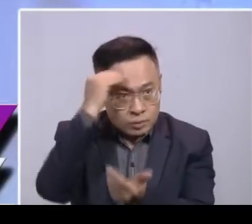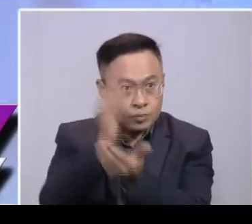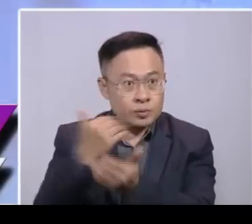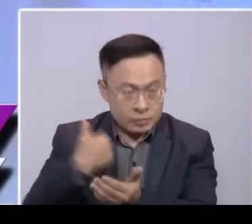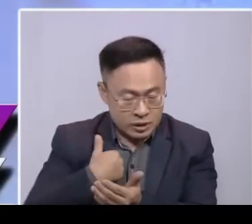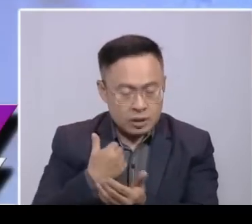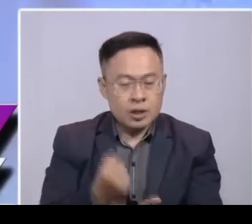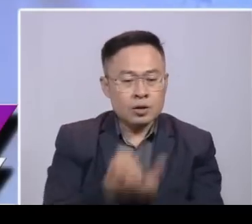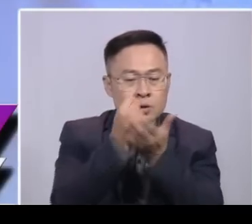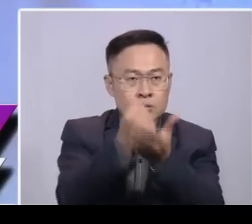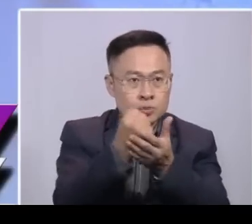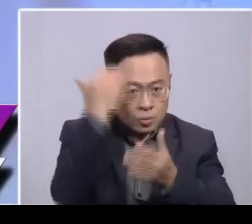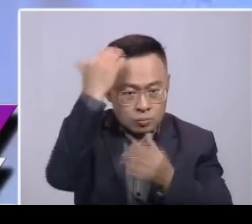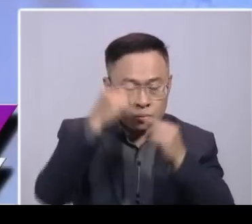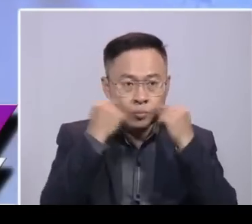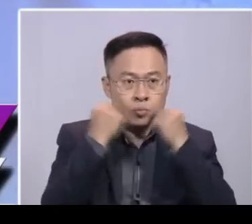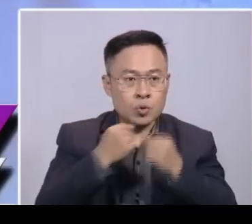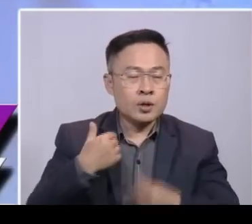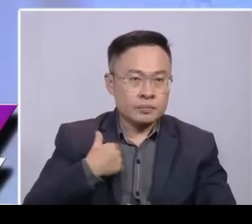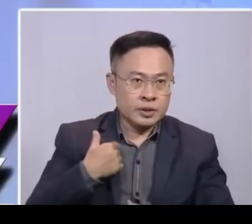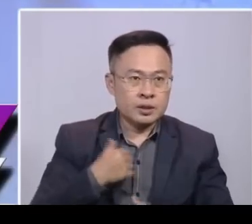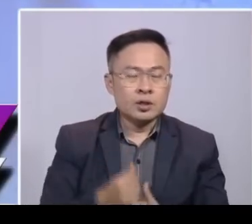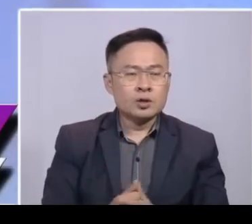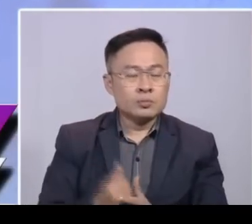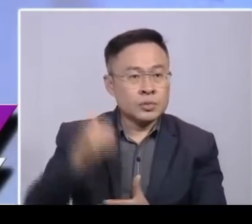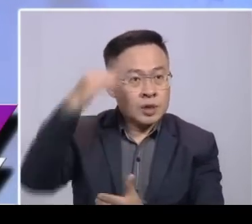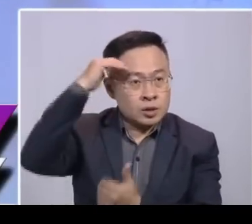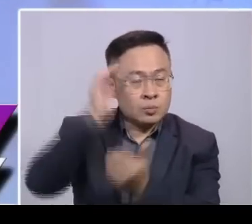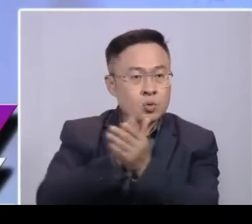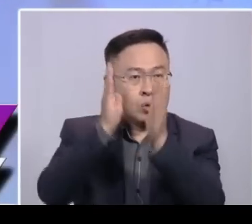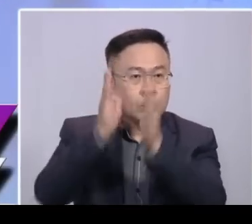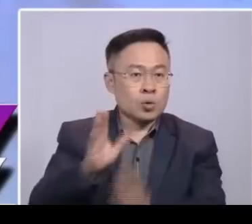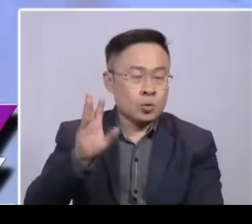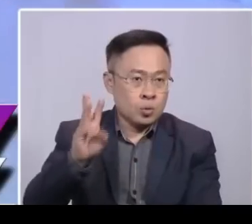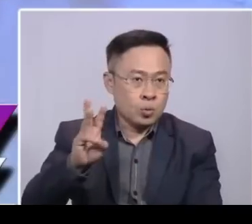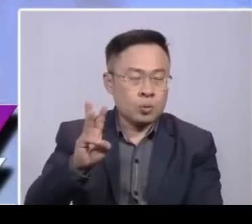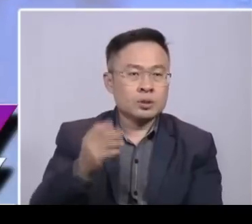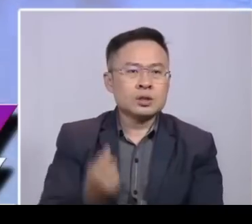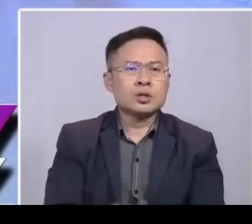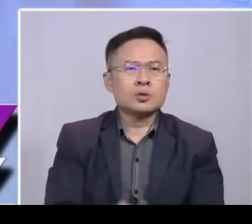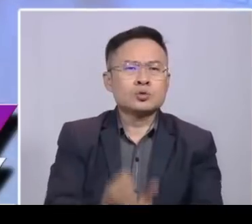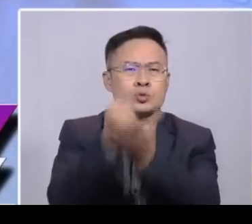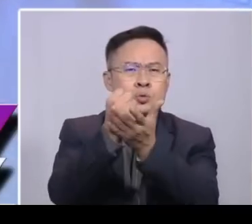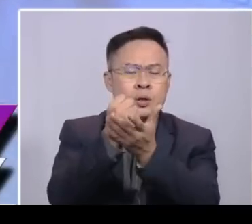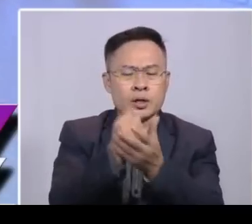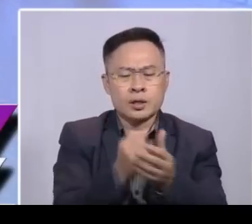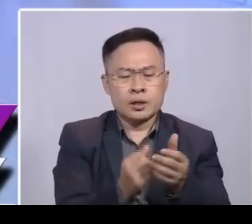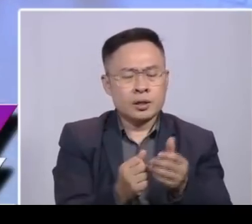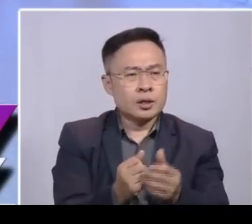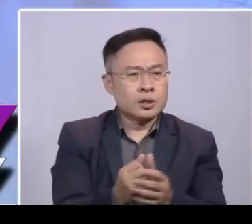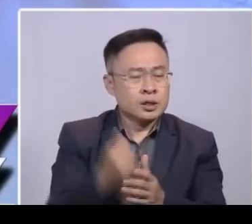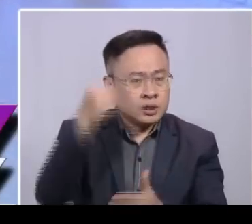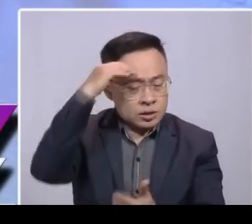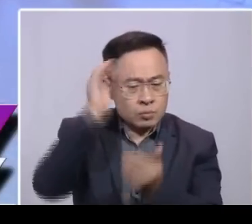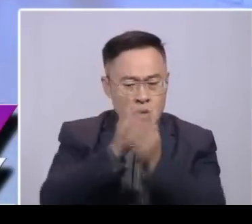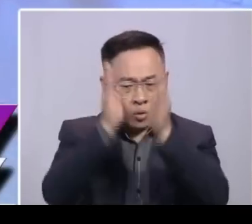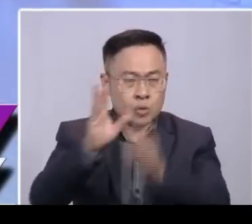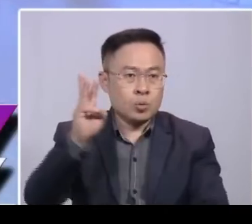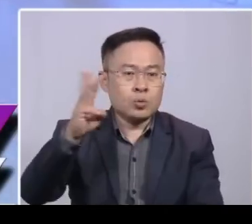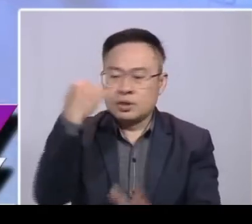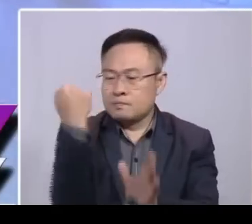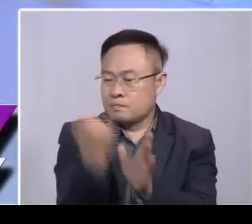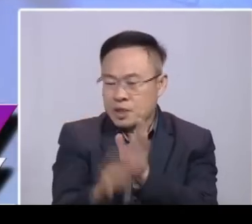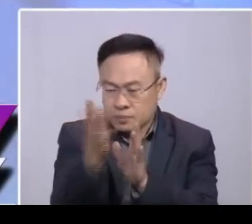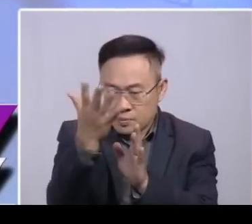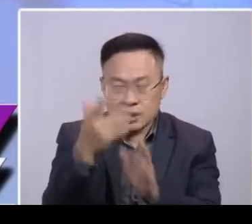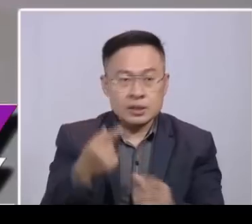การถูกดำเนินคดีอาญามีแน่นอนค่ะ6นายคือกลุ่มที่2กลุ่มที่ช่วยเหลือสารวัตรแบงค์และรองผู้กำกับการตำรวจทางหลวงน